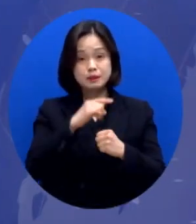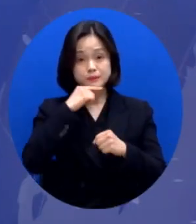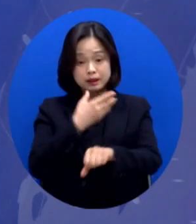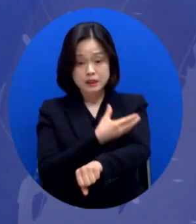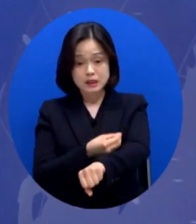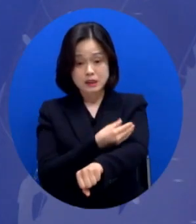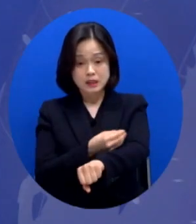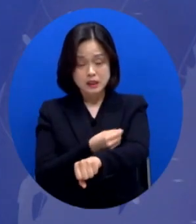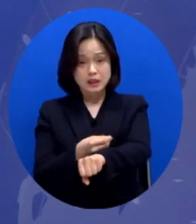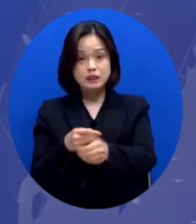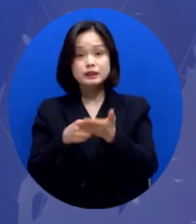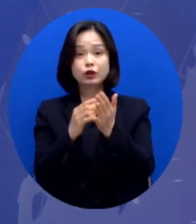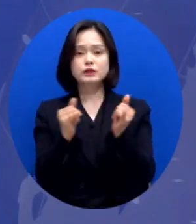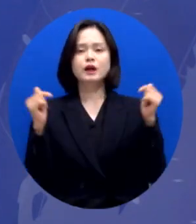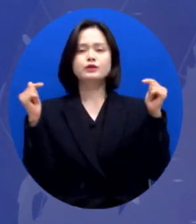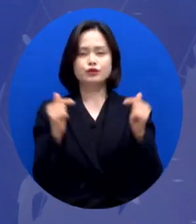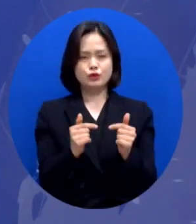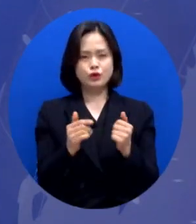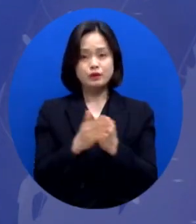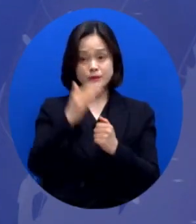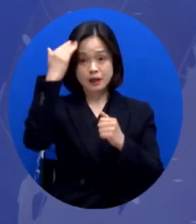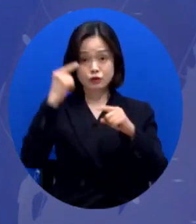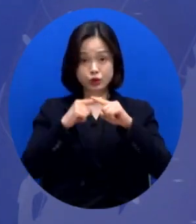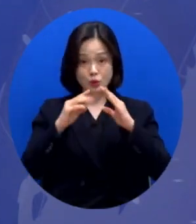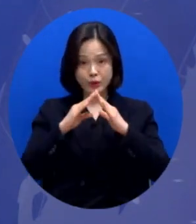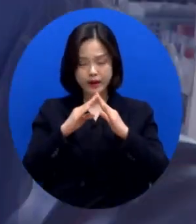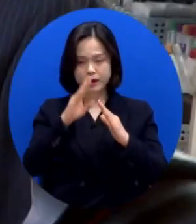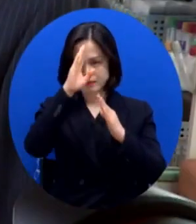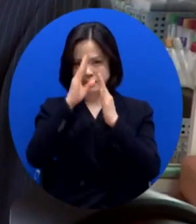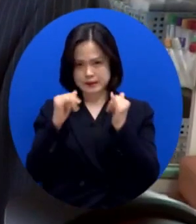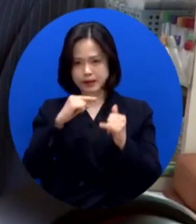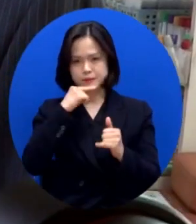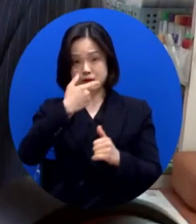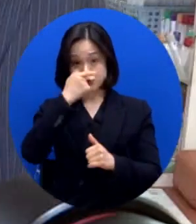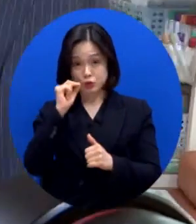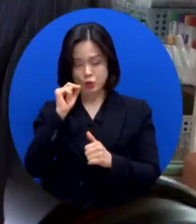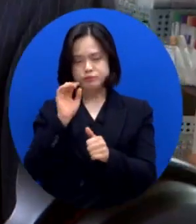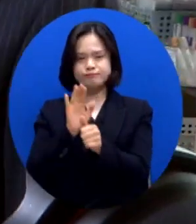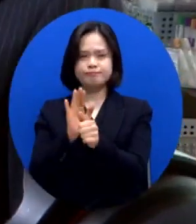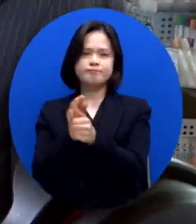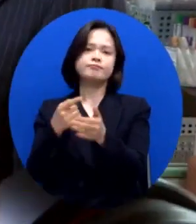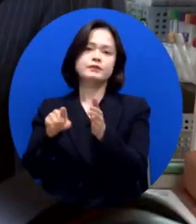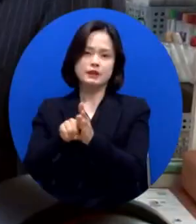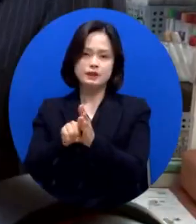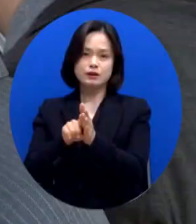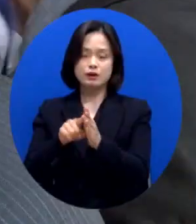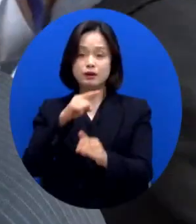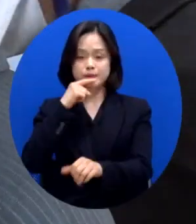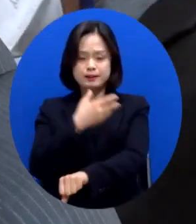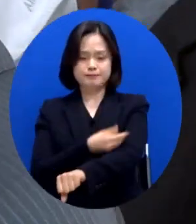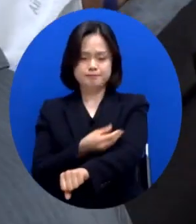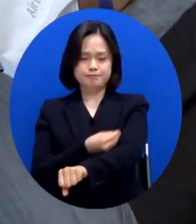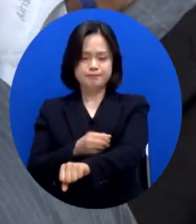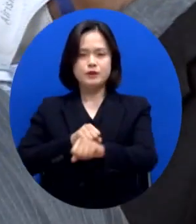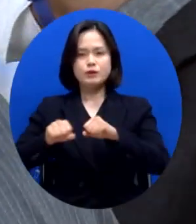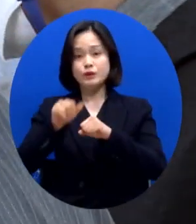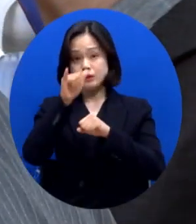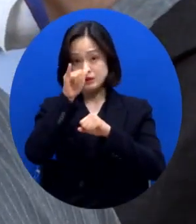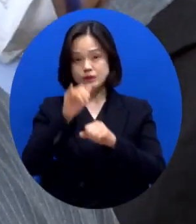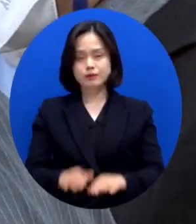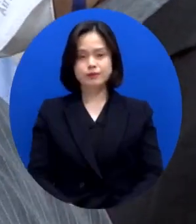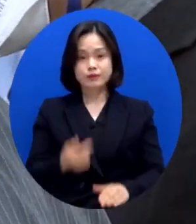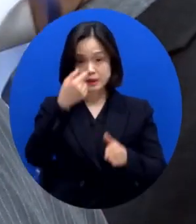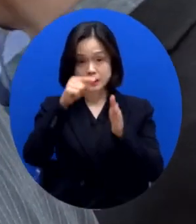수급난이 계속되고 있죠. 한국교회가 이웃사랑의 정신으로 이런 위기를 극복하기 위해 나서고 있습니다. 기독교 한국침례회의 10만